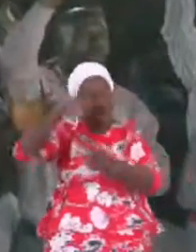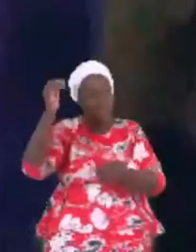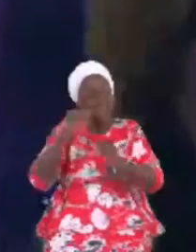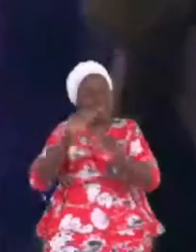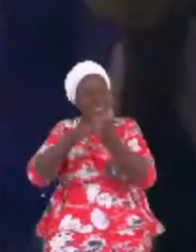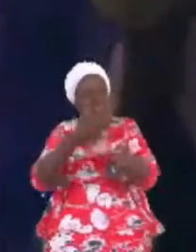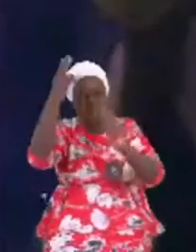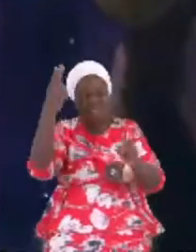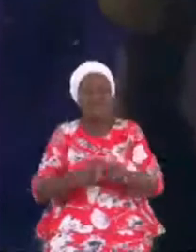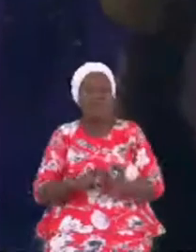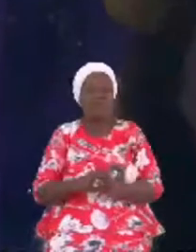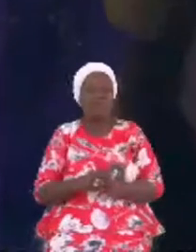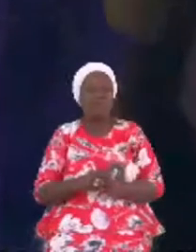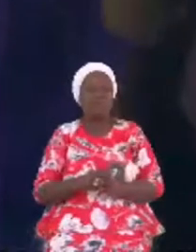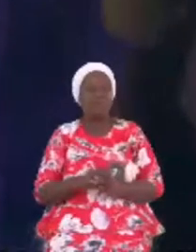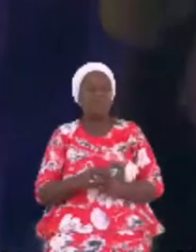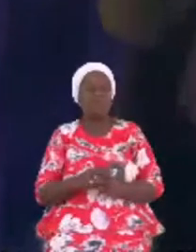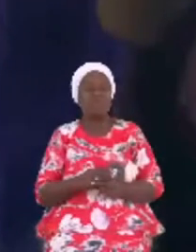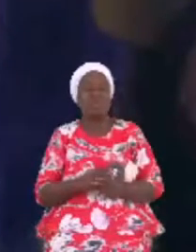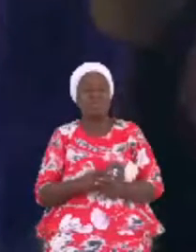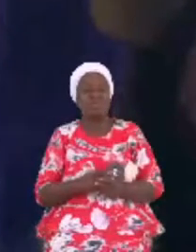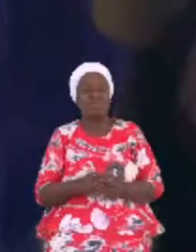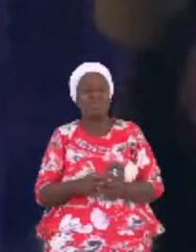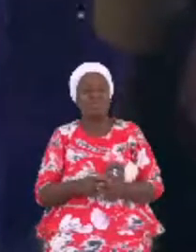au nom de Jésus.